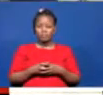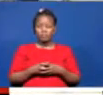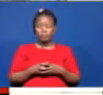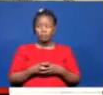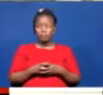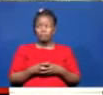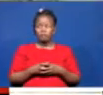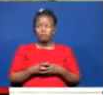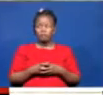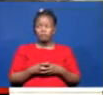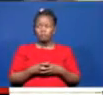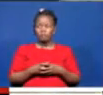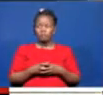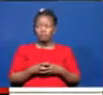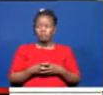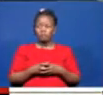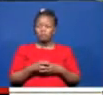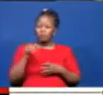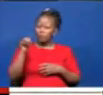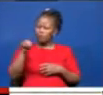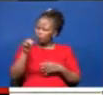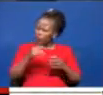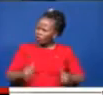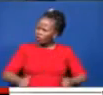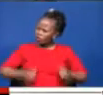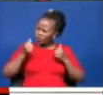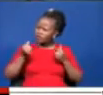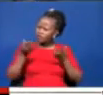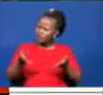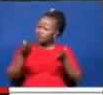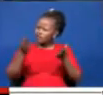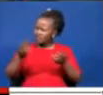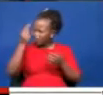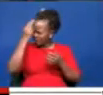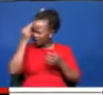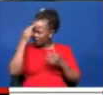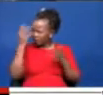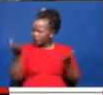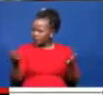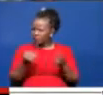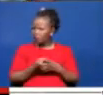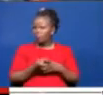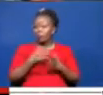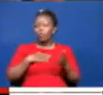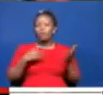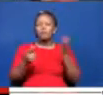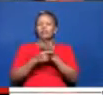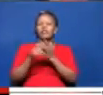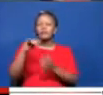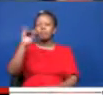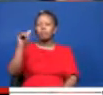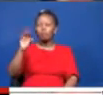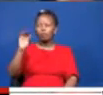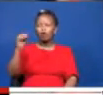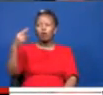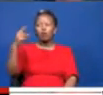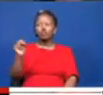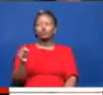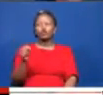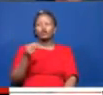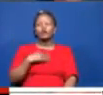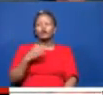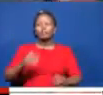Atueleze, wewe ni mkazi hapa? Na mkazi hapa naitwa John Karanja Mwangi. Na kwetu ni Narok, kwa